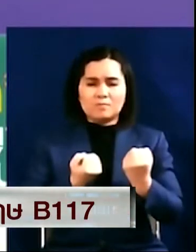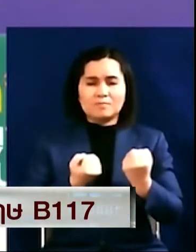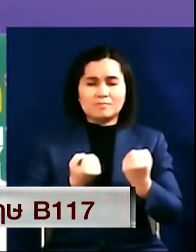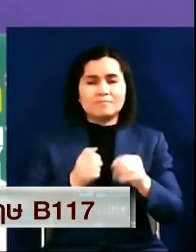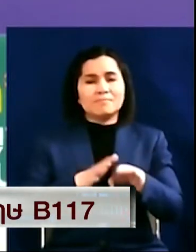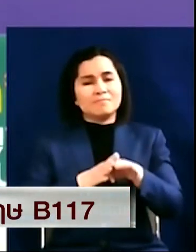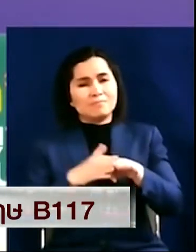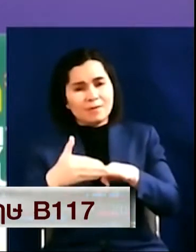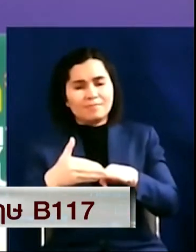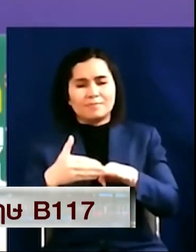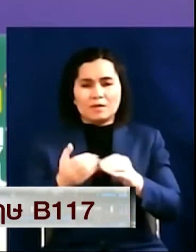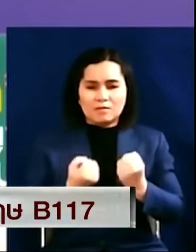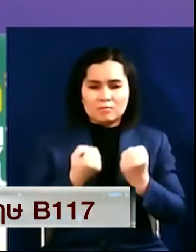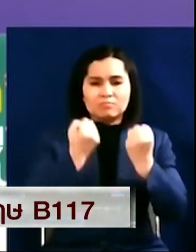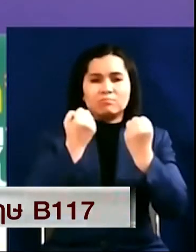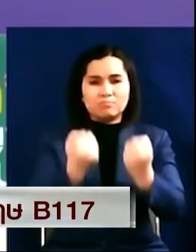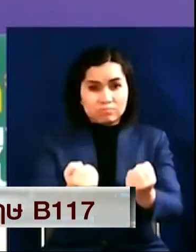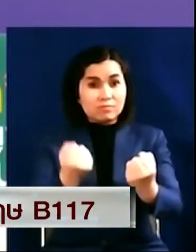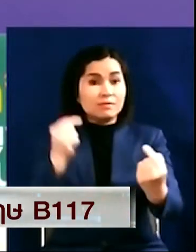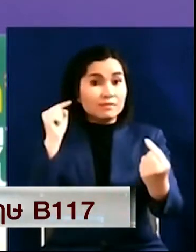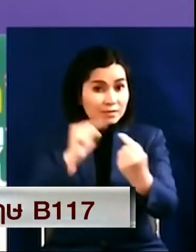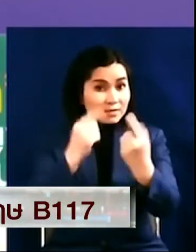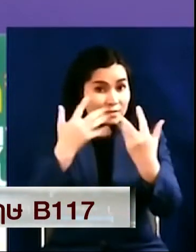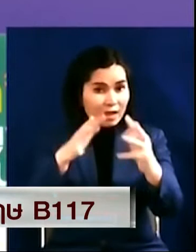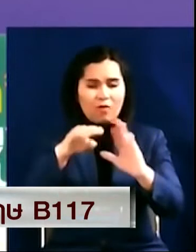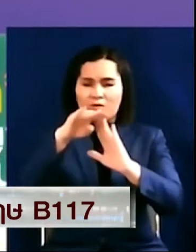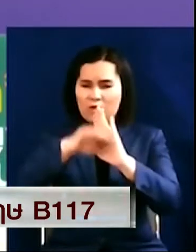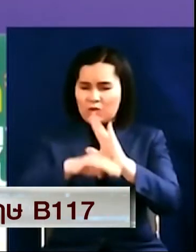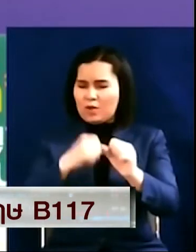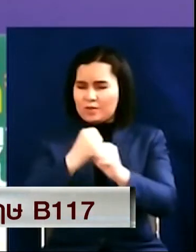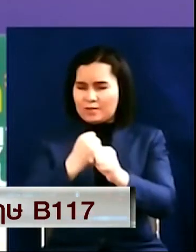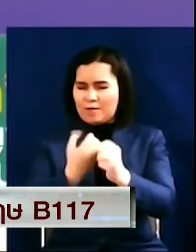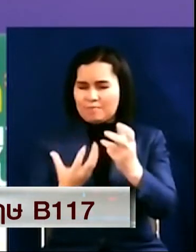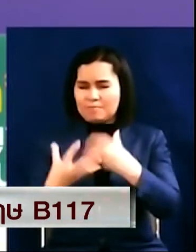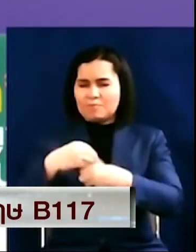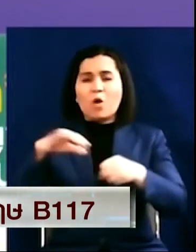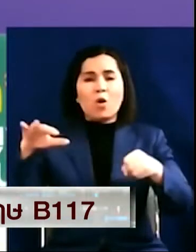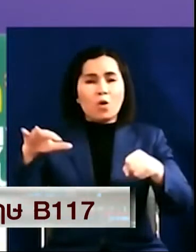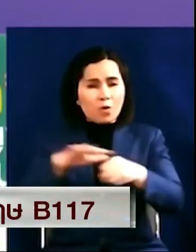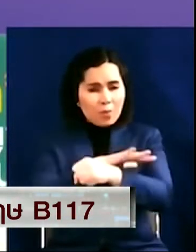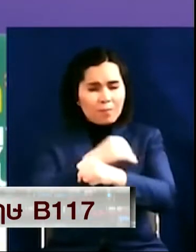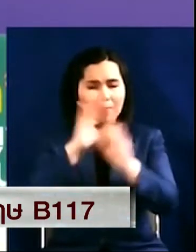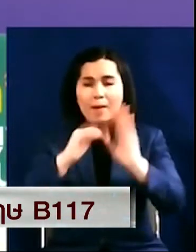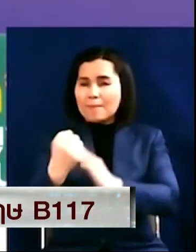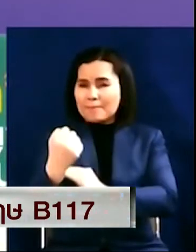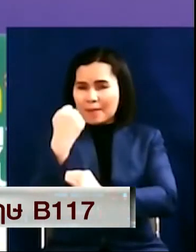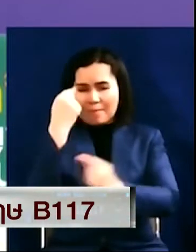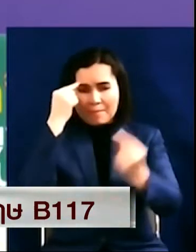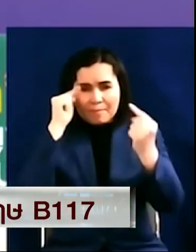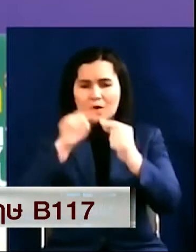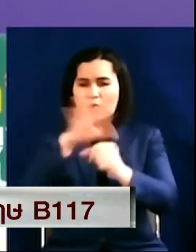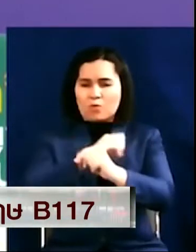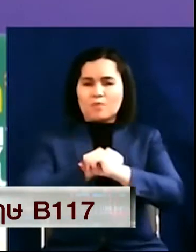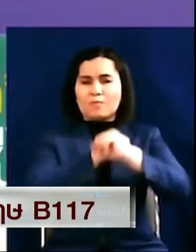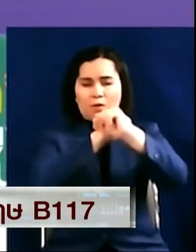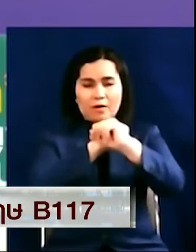เป็นกลุ่มที่เดินทางกลับมาจากต่างประเทศแต่สัญญาการในปีนี้เนี่ยแพร่เร็วมากปัจจัยนึงก็มาจาก